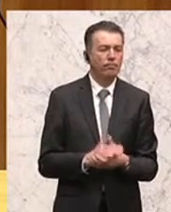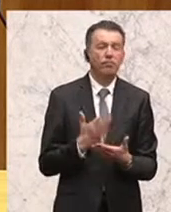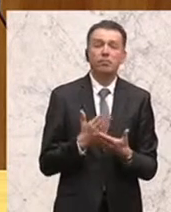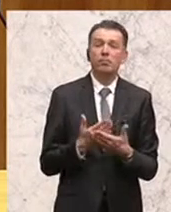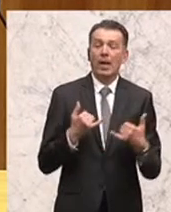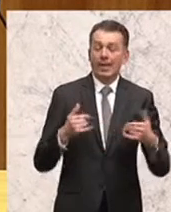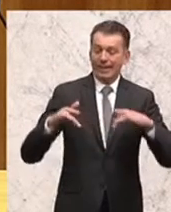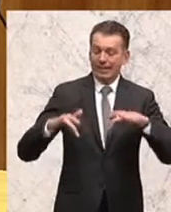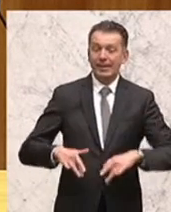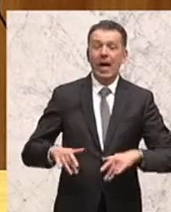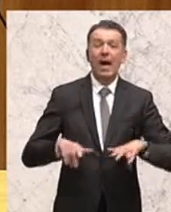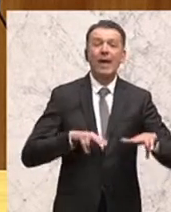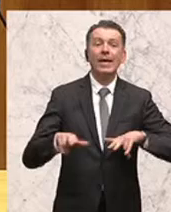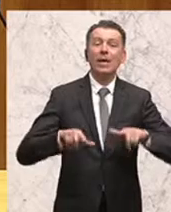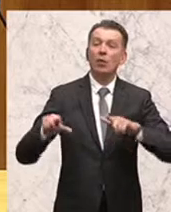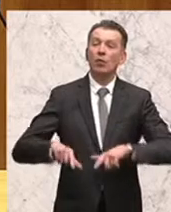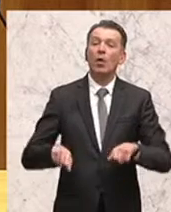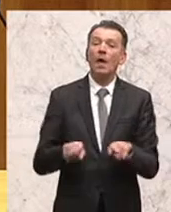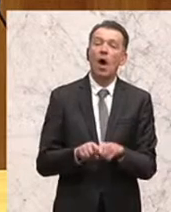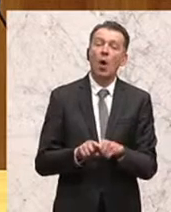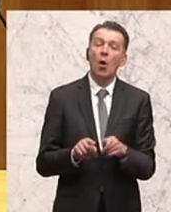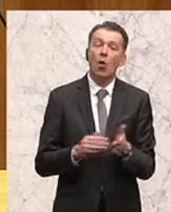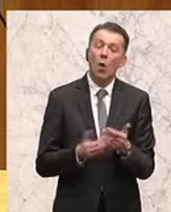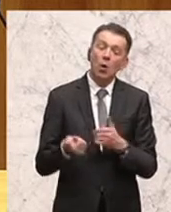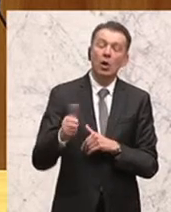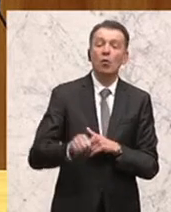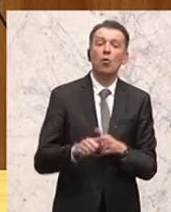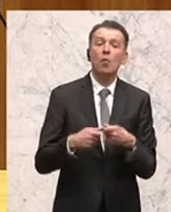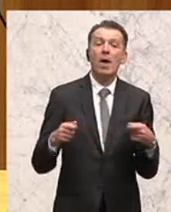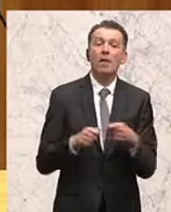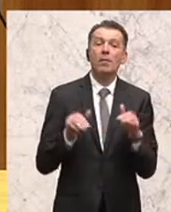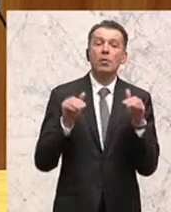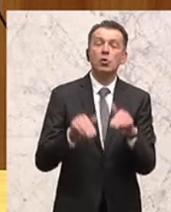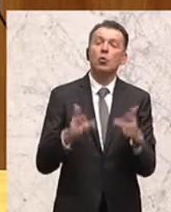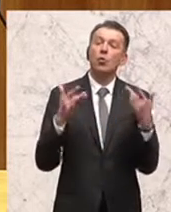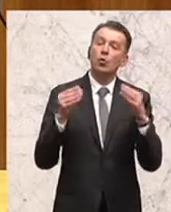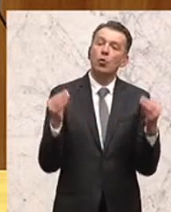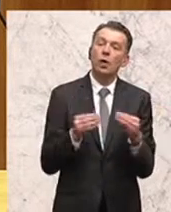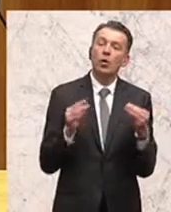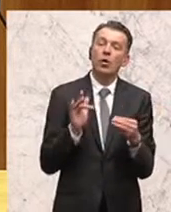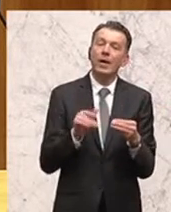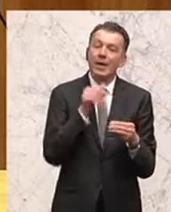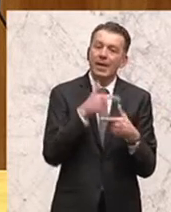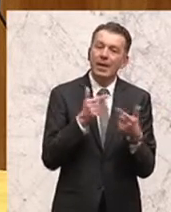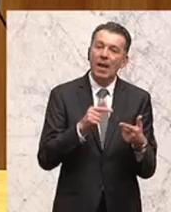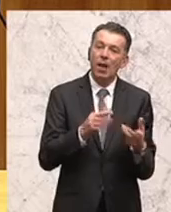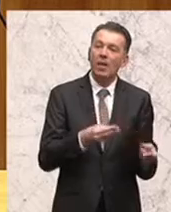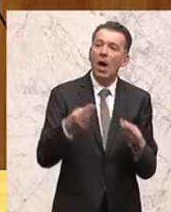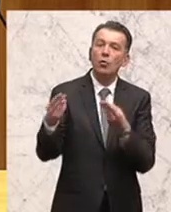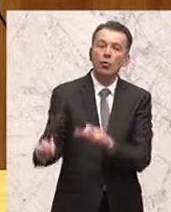mit der vorliegenden Regierungsvorlage auch darüber hinaus Maßnahmen zum Schutz von Kulturgut gegen seine illegale